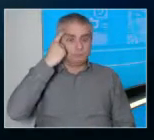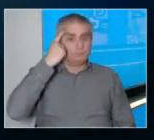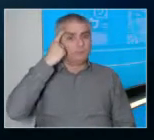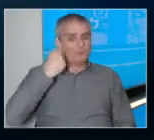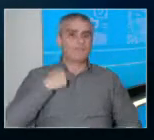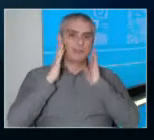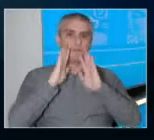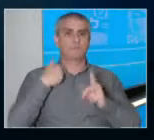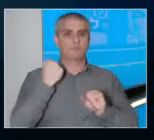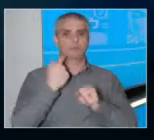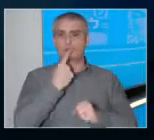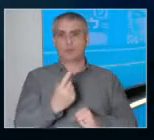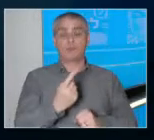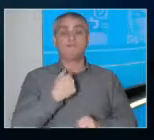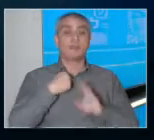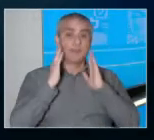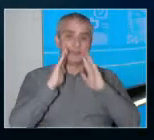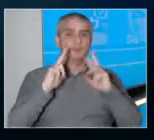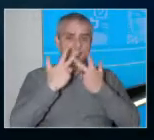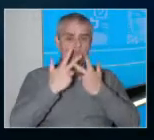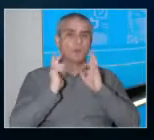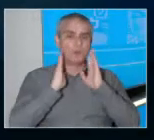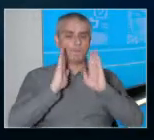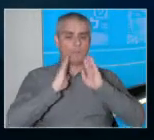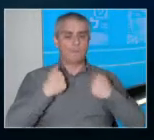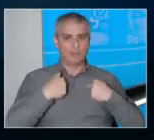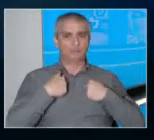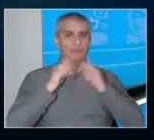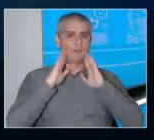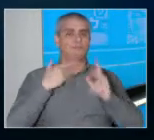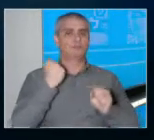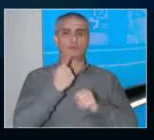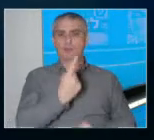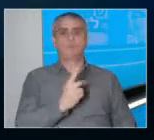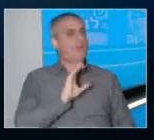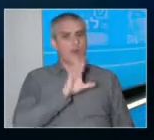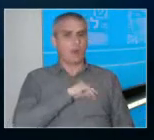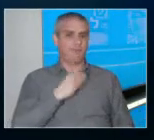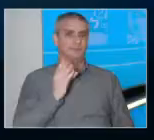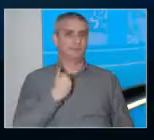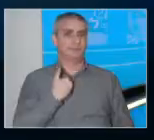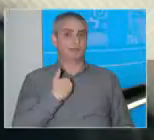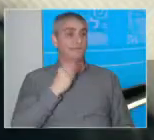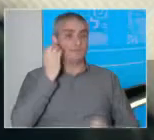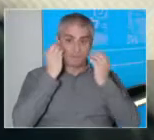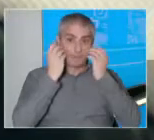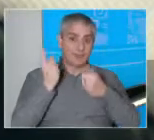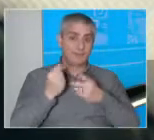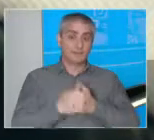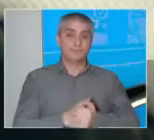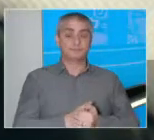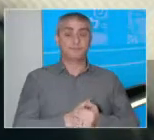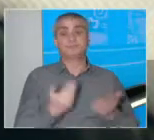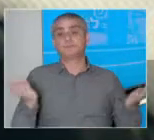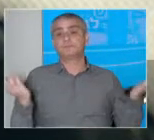ואני מאמין במה שאני אומר, ואילו... ואני מאמין שהציבור מאמין לי, שאני מאמין במה שאני אומר, גם אם לא מסכים איתי. ואילו בנט?